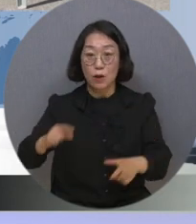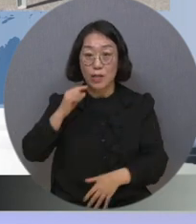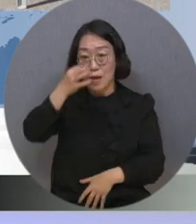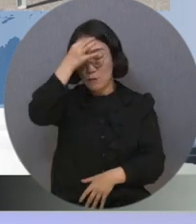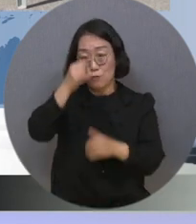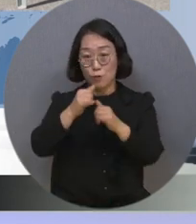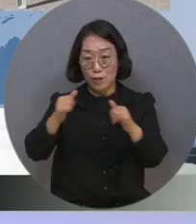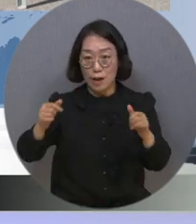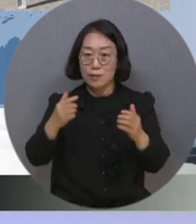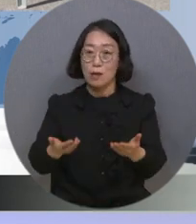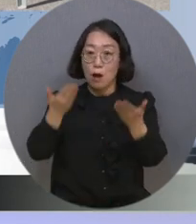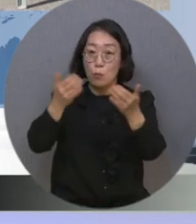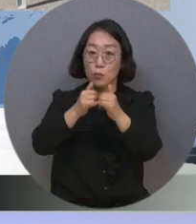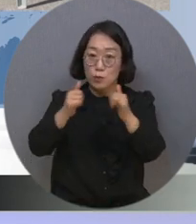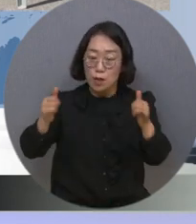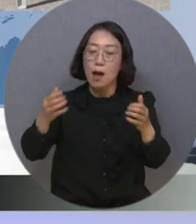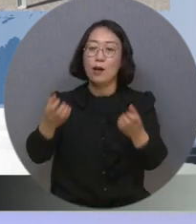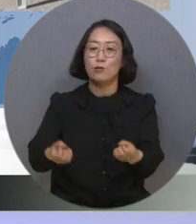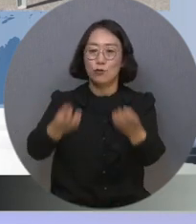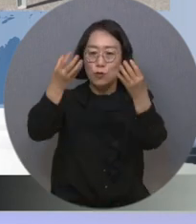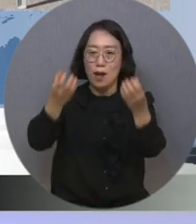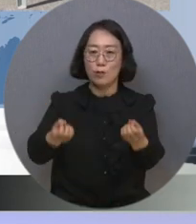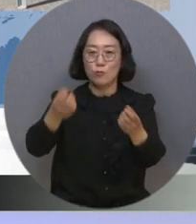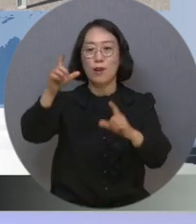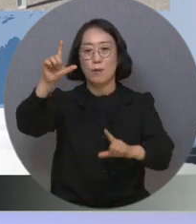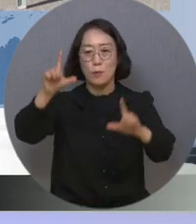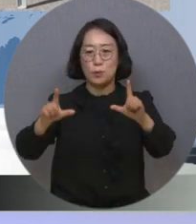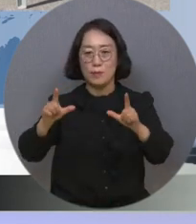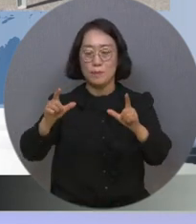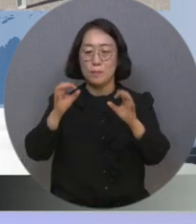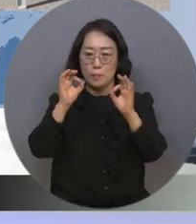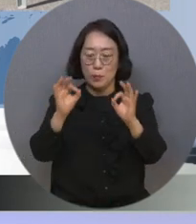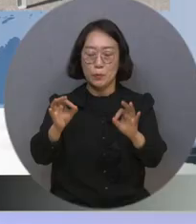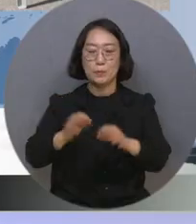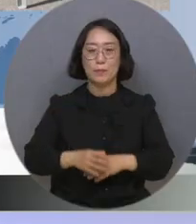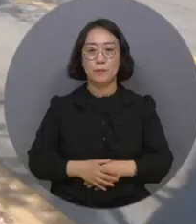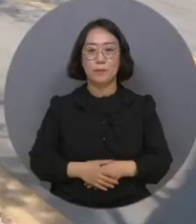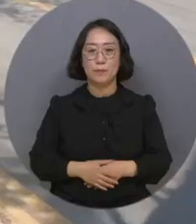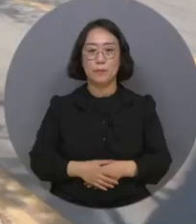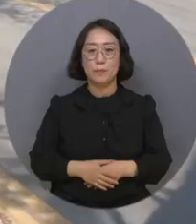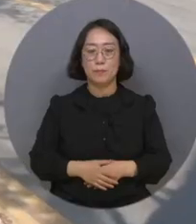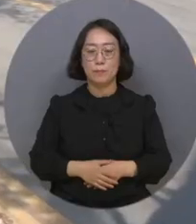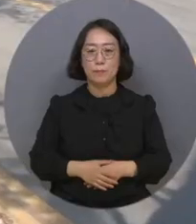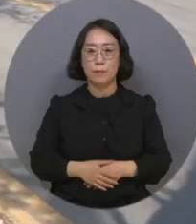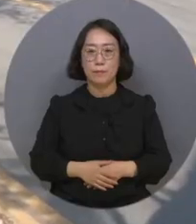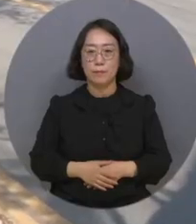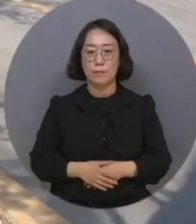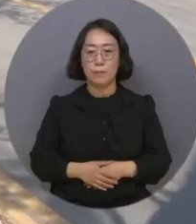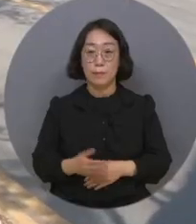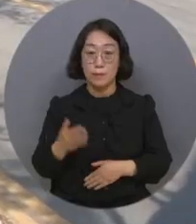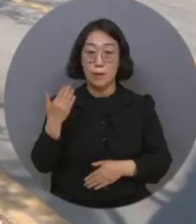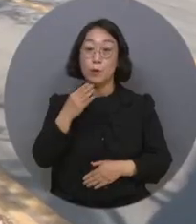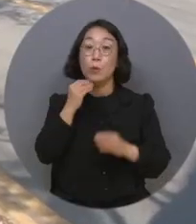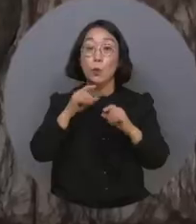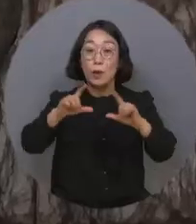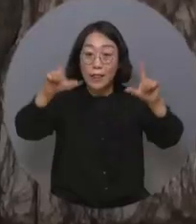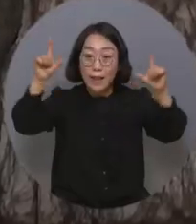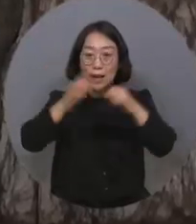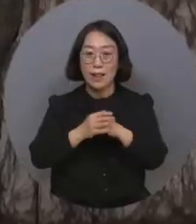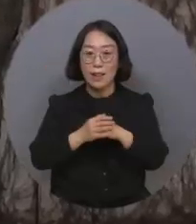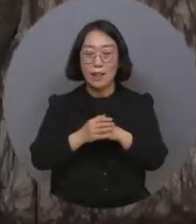자원봉사자들이 함께하는 재능 나눔 축제가 열렸습니다. 정운성 기자입니다. 지난 주말 의정부